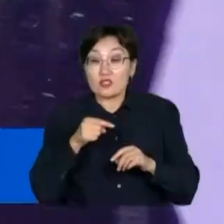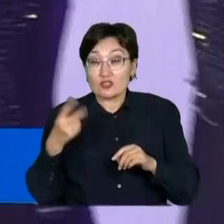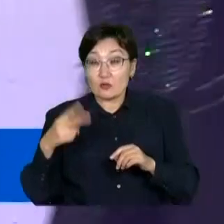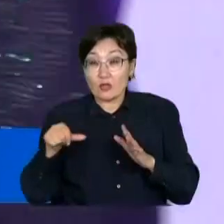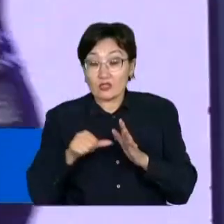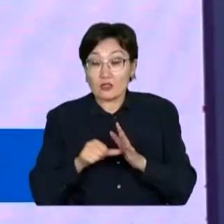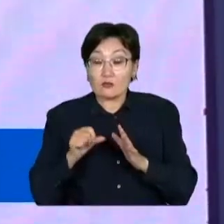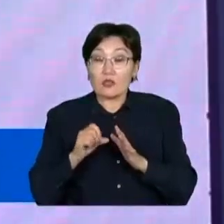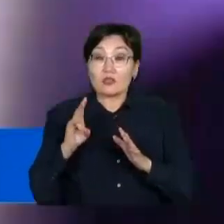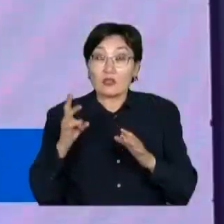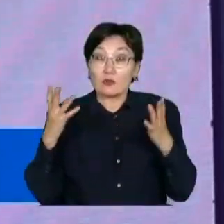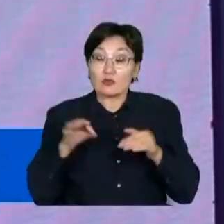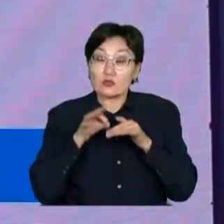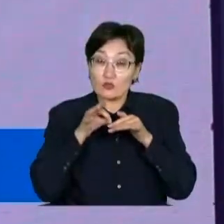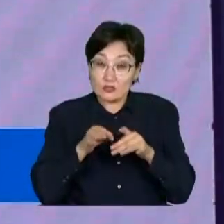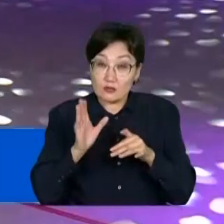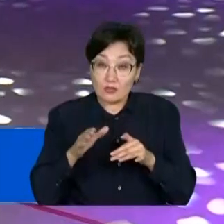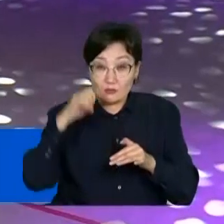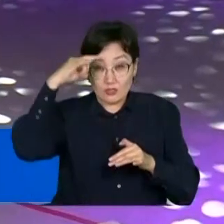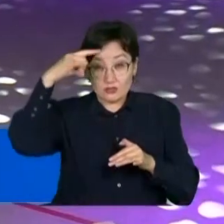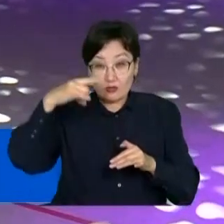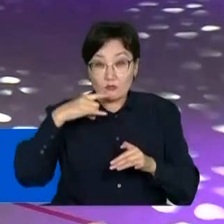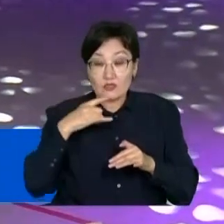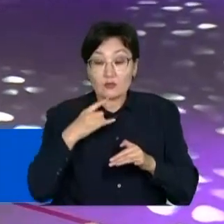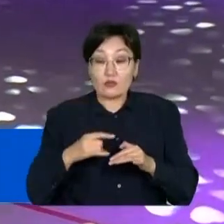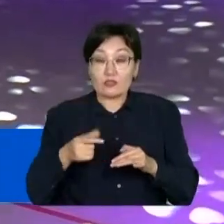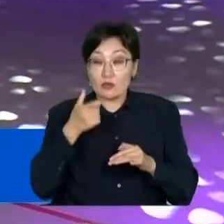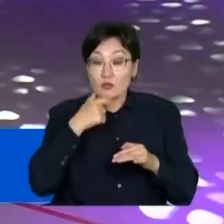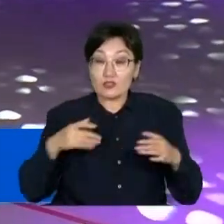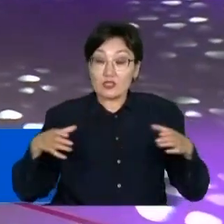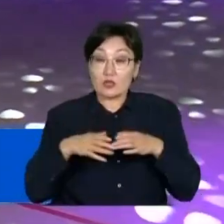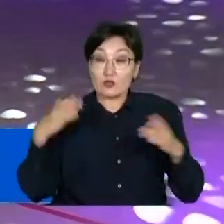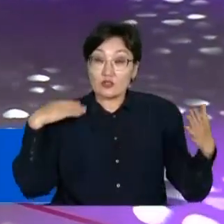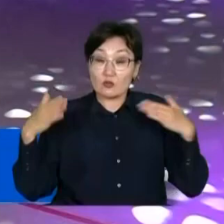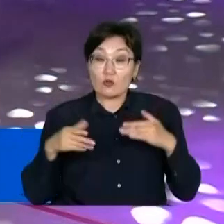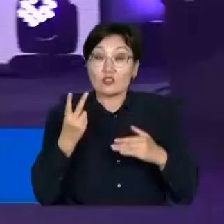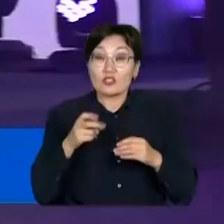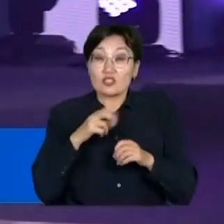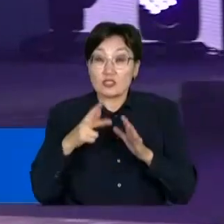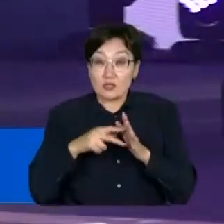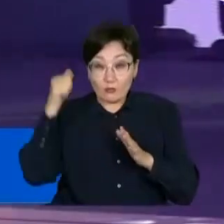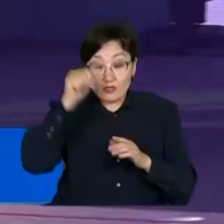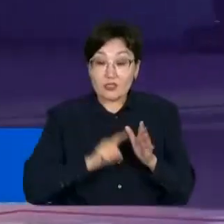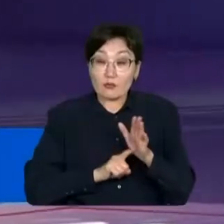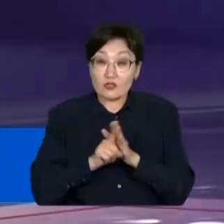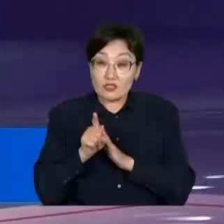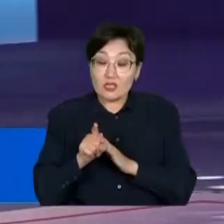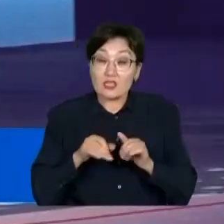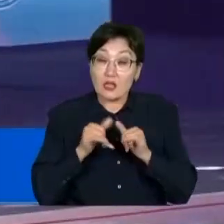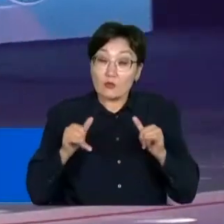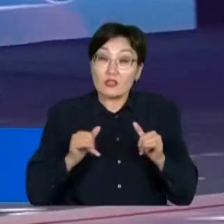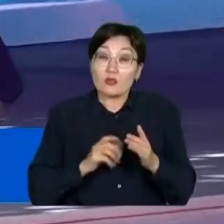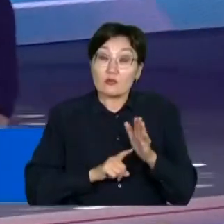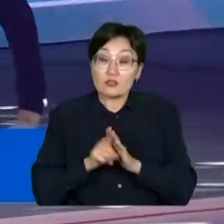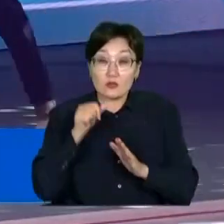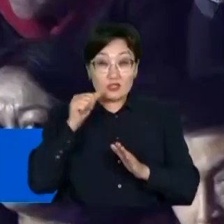25-26 қарашада өтеді. Айта кетей, Қазақстанда эстетикалық топтық гимнастика 2018 жылдан бастап дамып келеді.